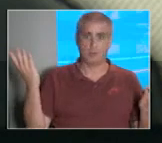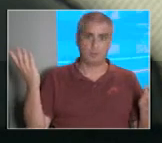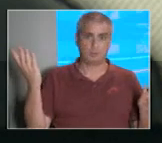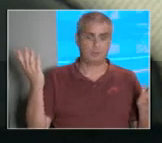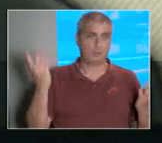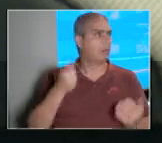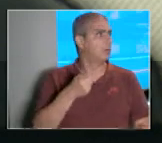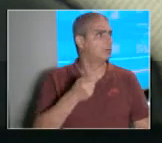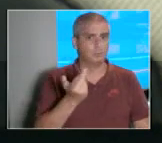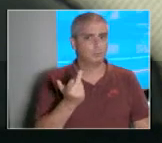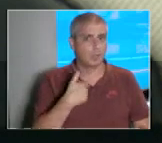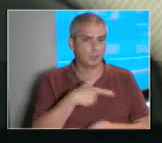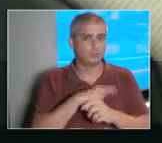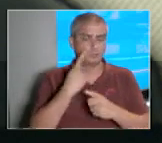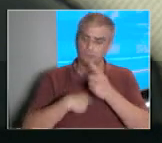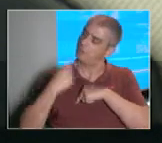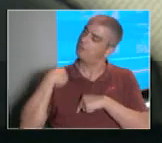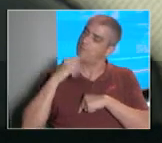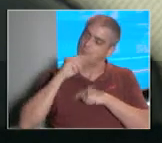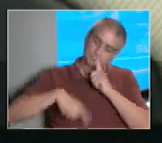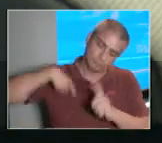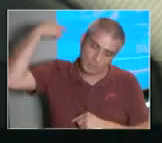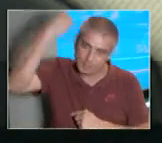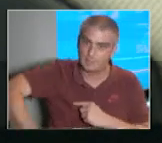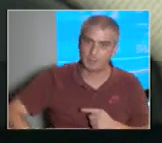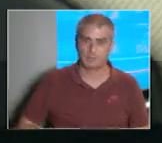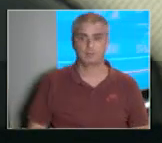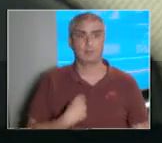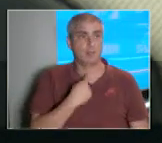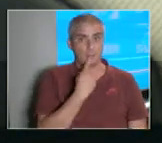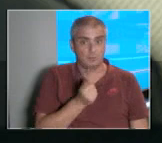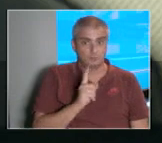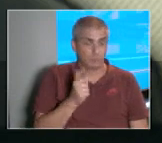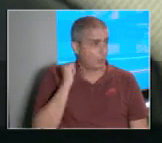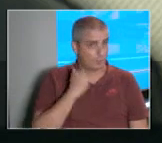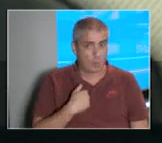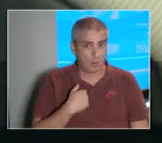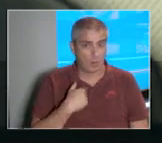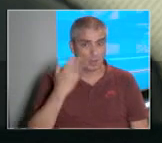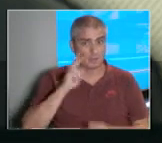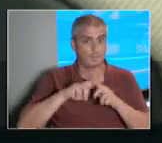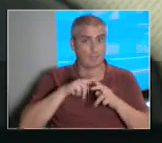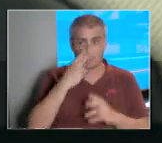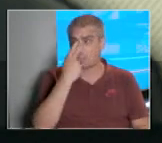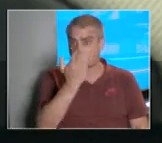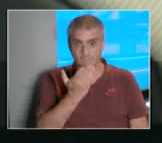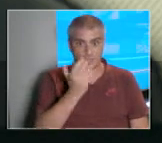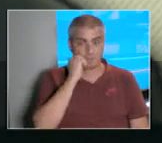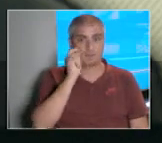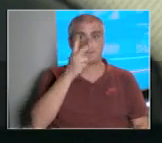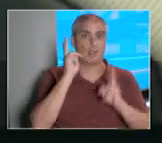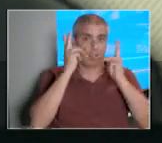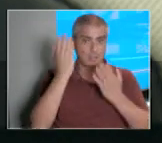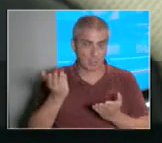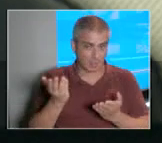שמצלם... אז אתם אומרים, אנחנו עסוקים בשנה שעברה, אנחנו עוד לא עסוקים בשנת הלימודים הבאה? לומר לך שלא אתמול הייתי בנתניה לבקר, ואני מחר אהיה